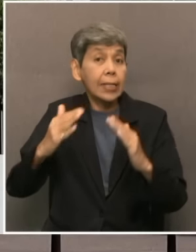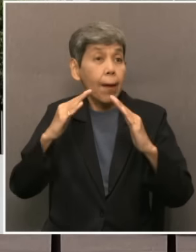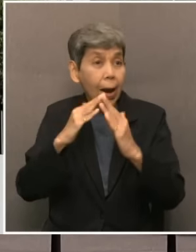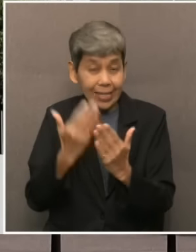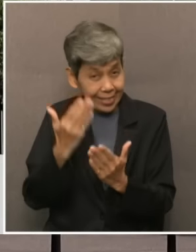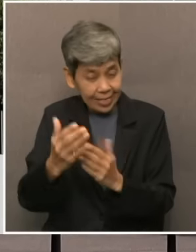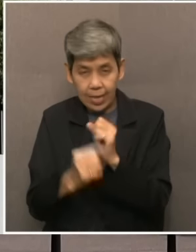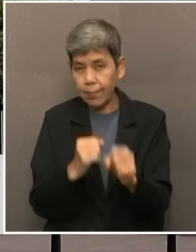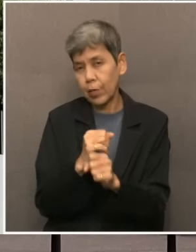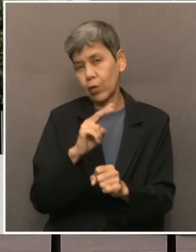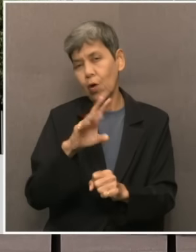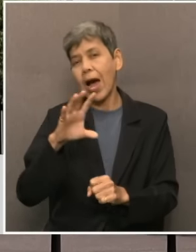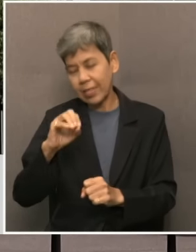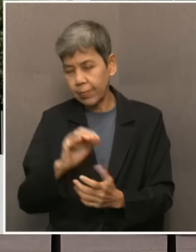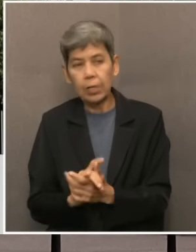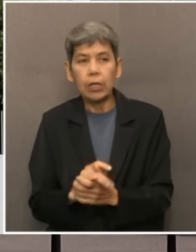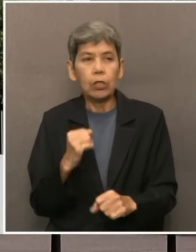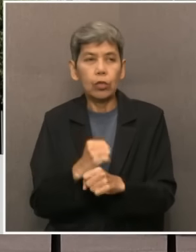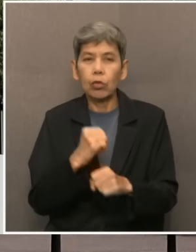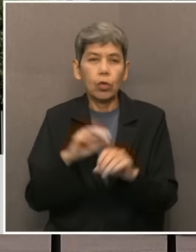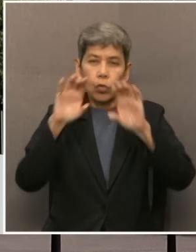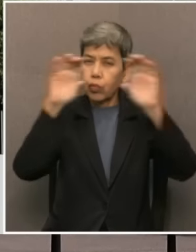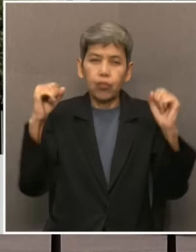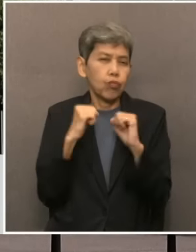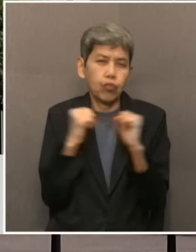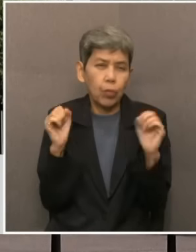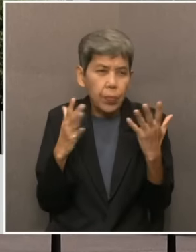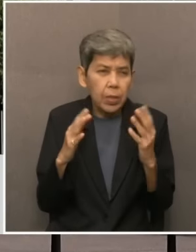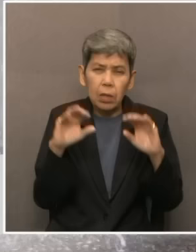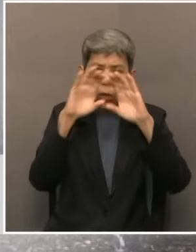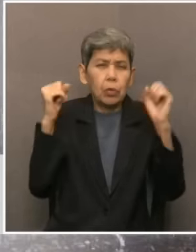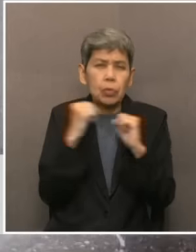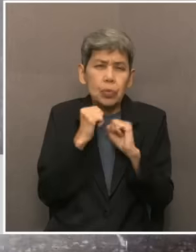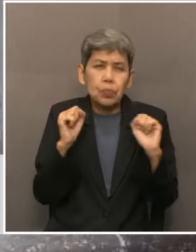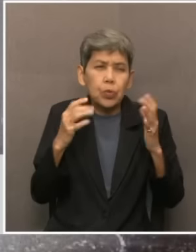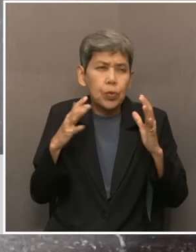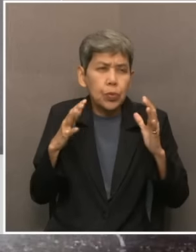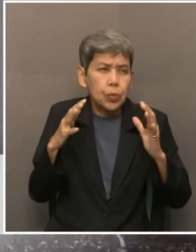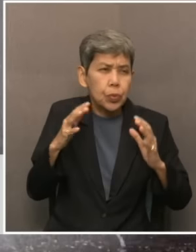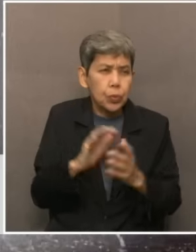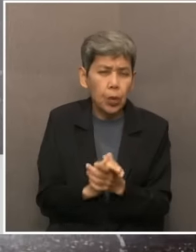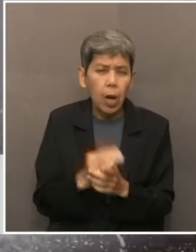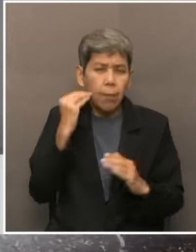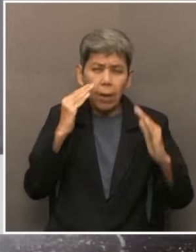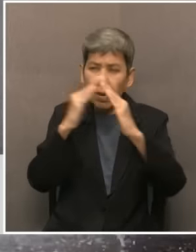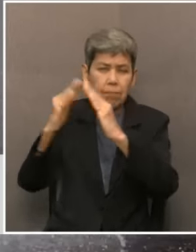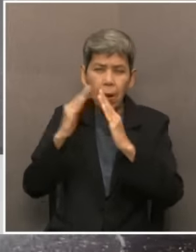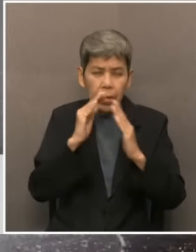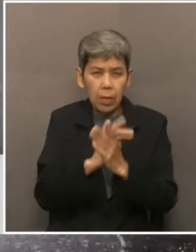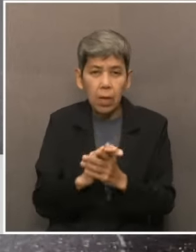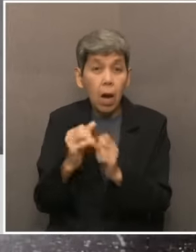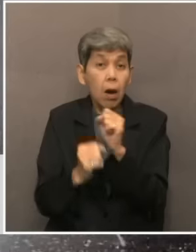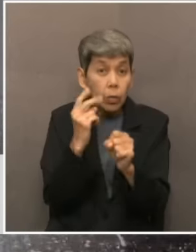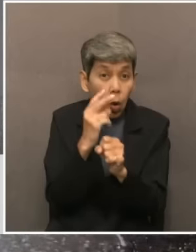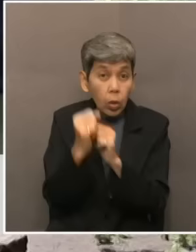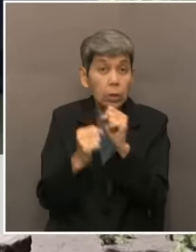ี 2,550โดยไม่มีเครองปรับอากาศต่ประเทศขบทกไมคอยมีนะไม่ใช่ทุกบ้านทจะมีนะคะช่ง 2-3 ปี